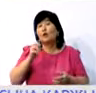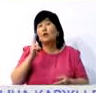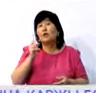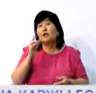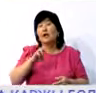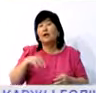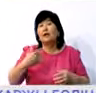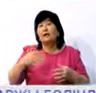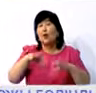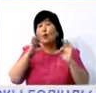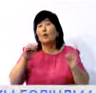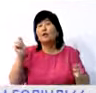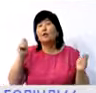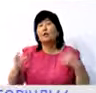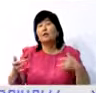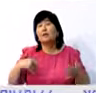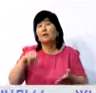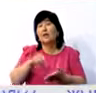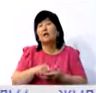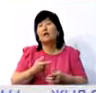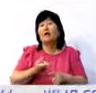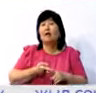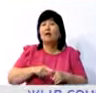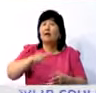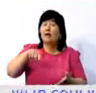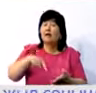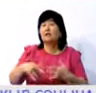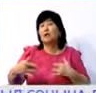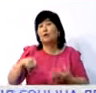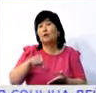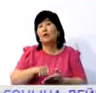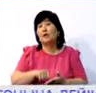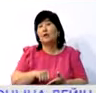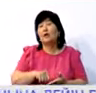фестивалінің екінші күні өнерпаздар Болу қаласында өнер көрсетті.